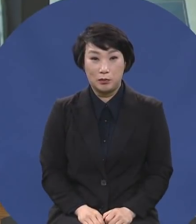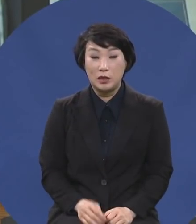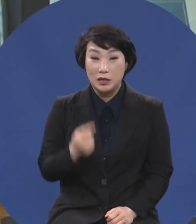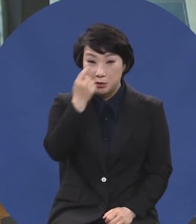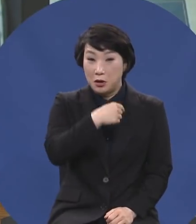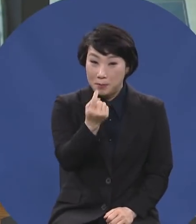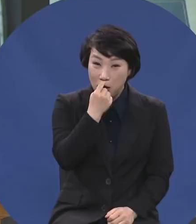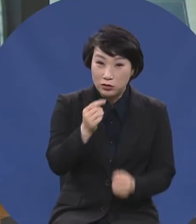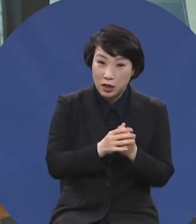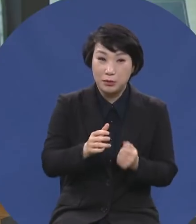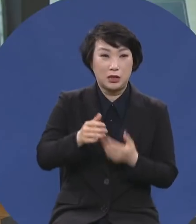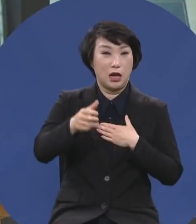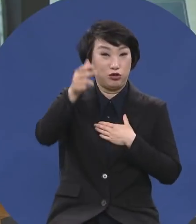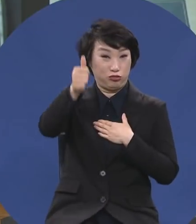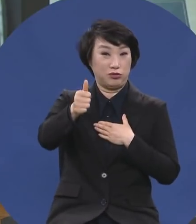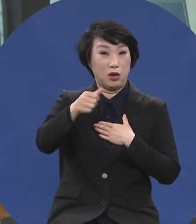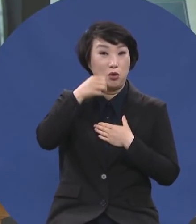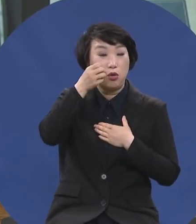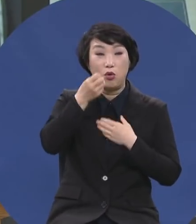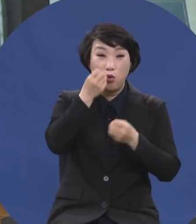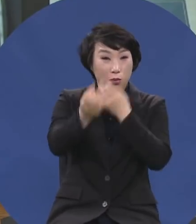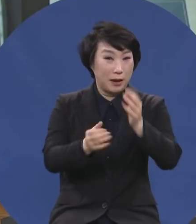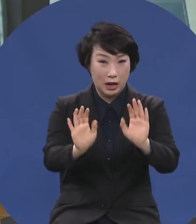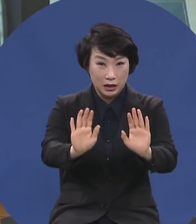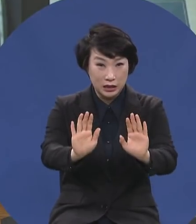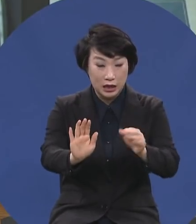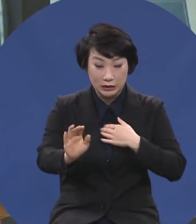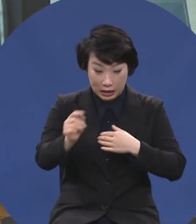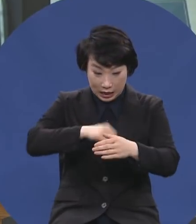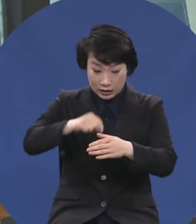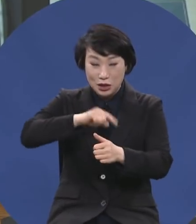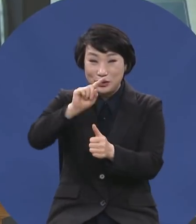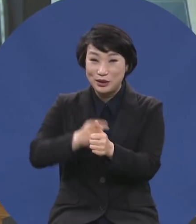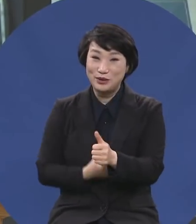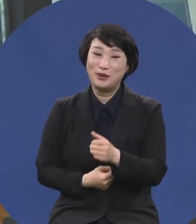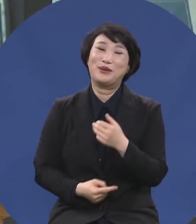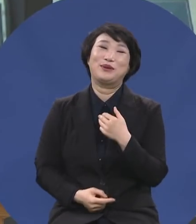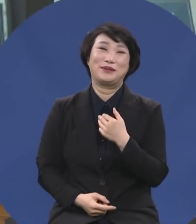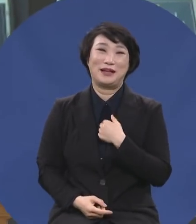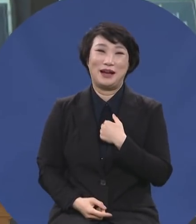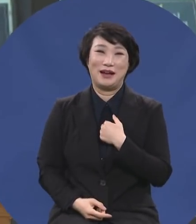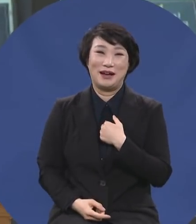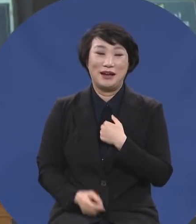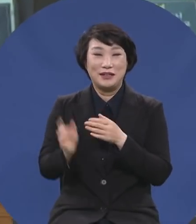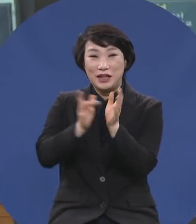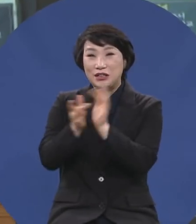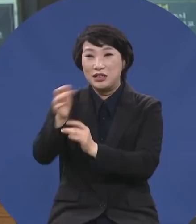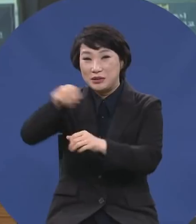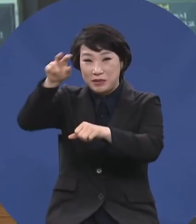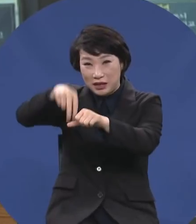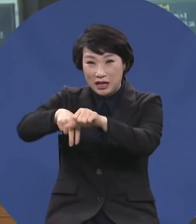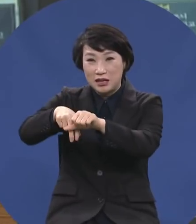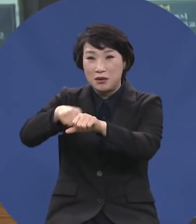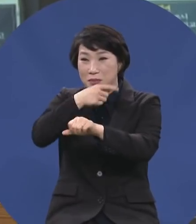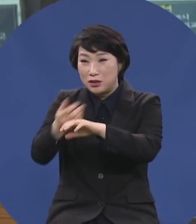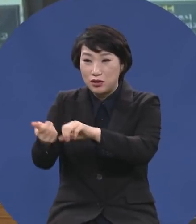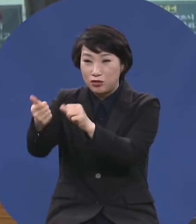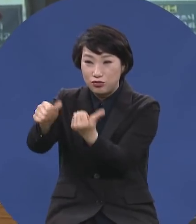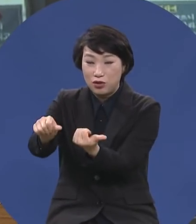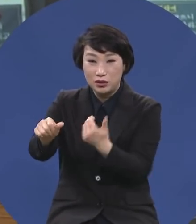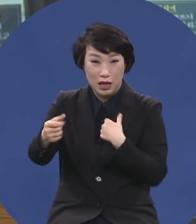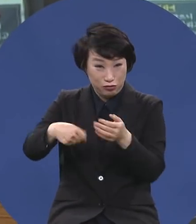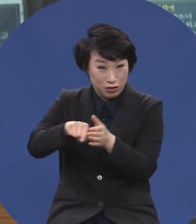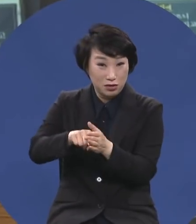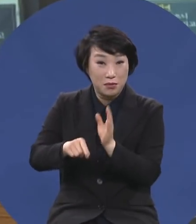입으로 배워서 주가 아니야. 응? 내 속에서 절로 그가 십자가에 날 위해 죽으시고